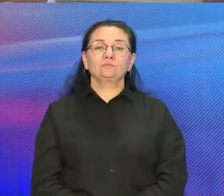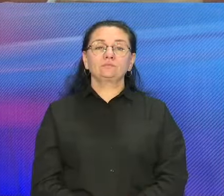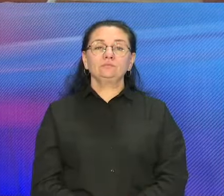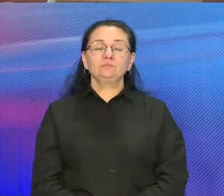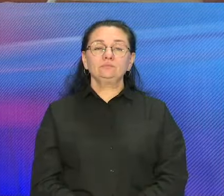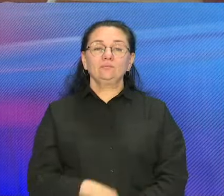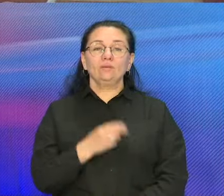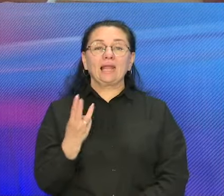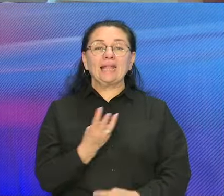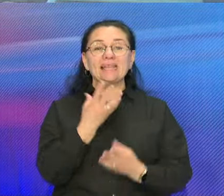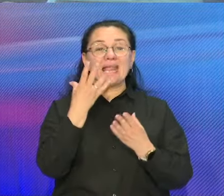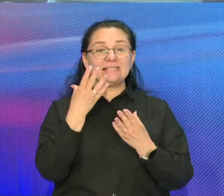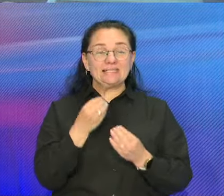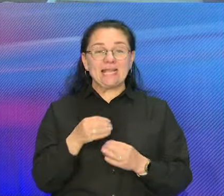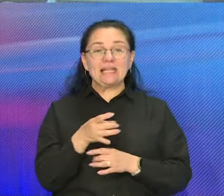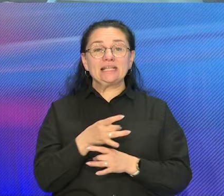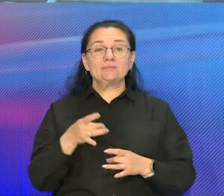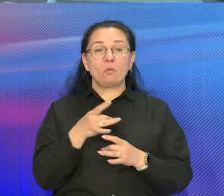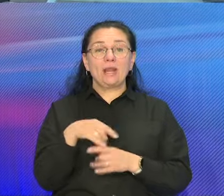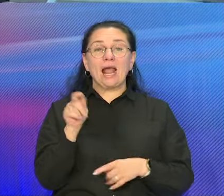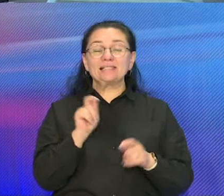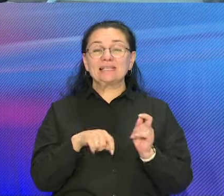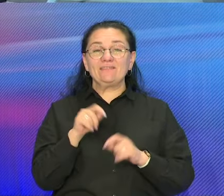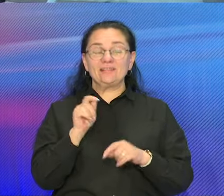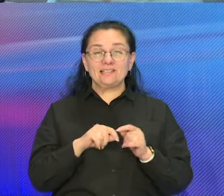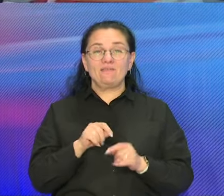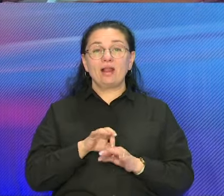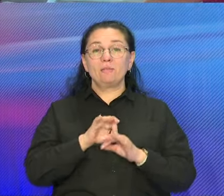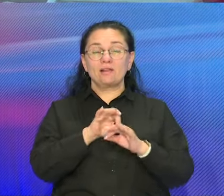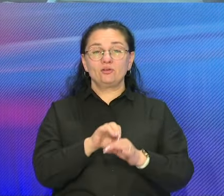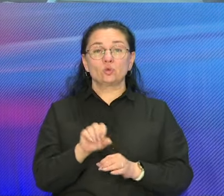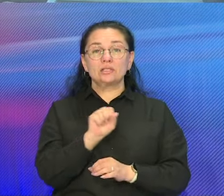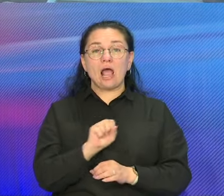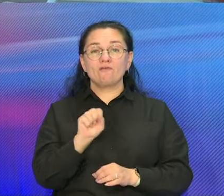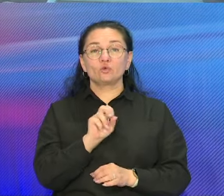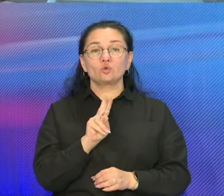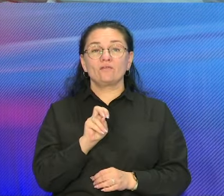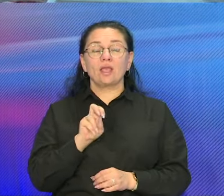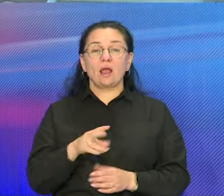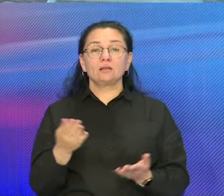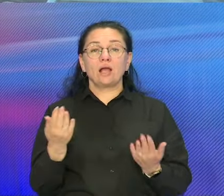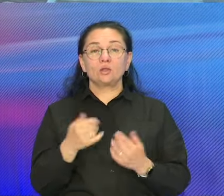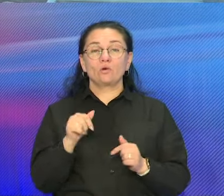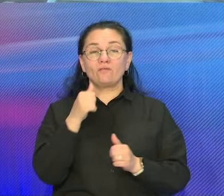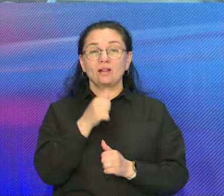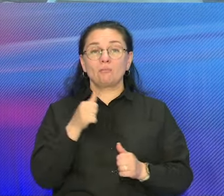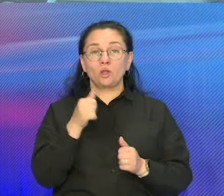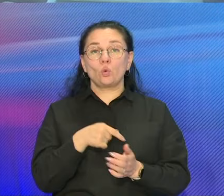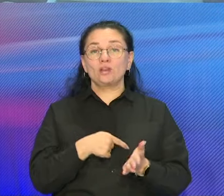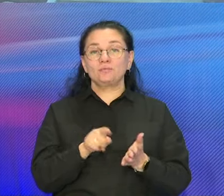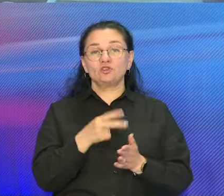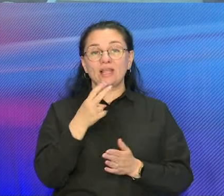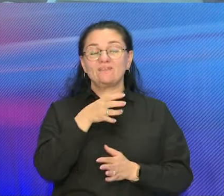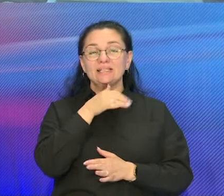Третий день Республиканского фестиваля национальных культур пройдет на Агустовском канале, якие сиулита, нагадаем, означает 200 годы